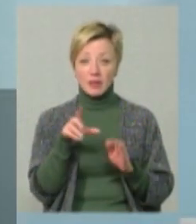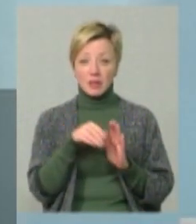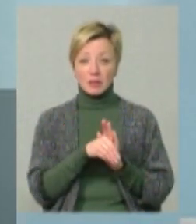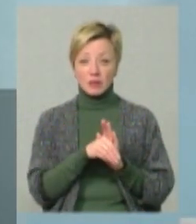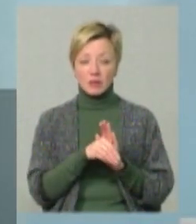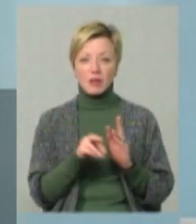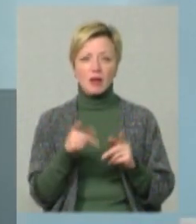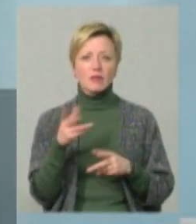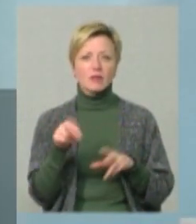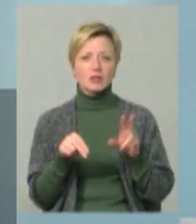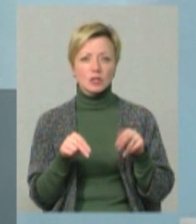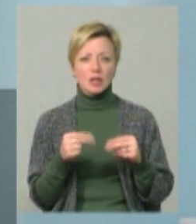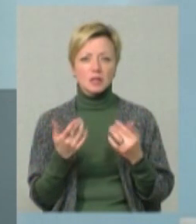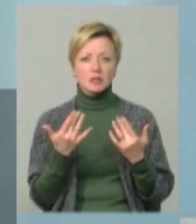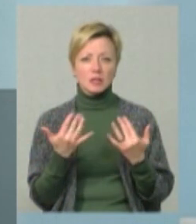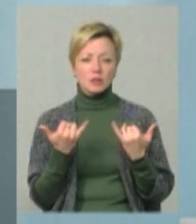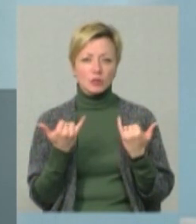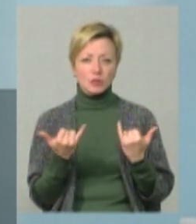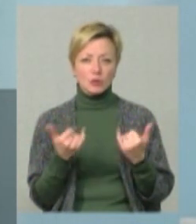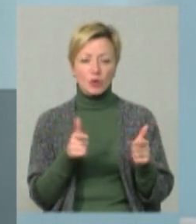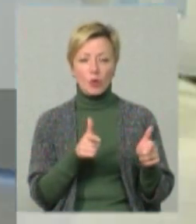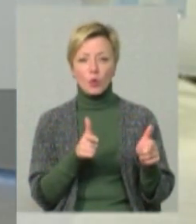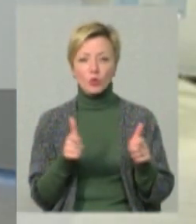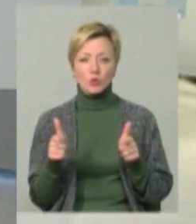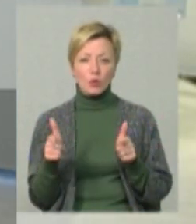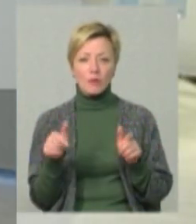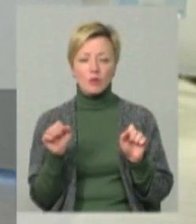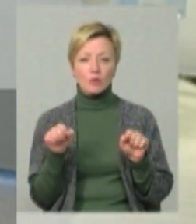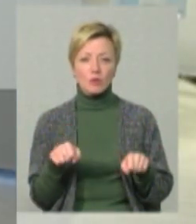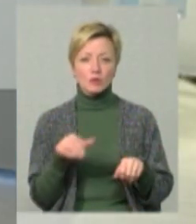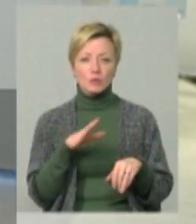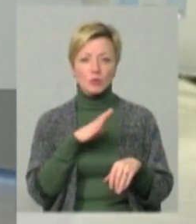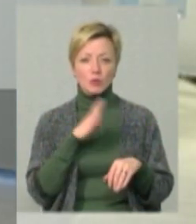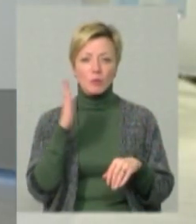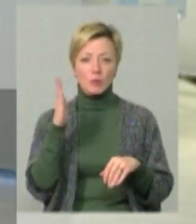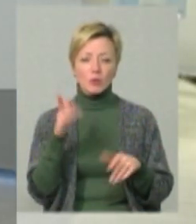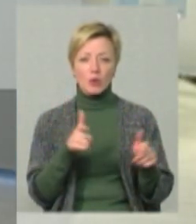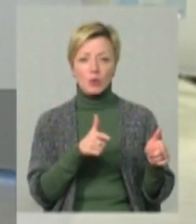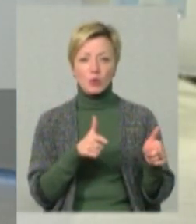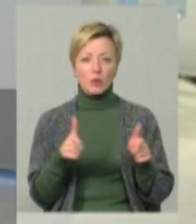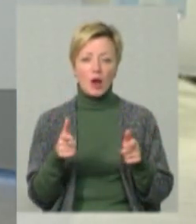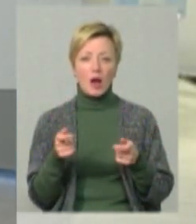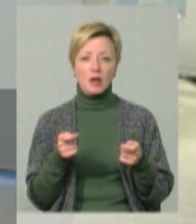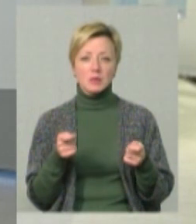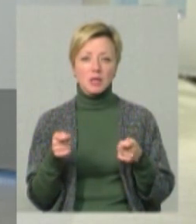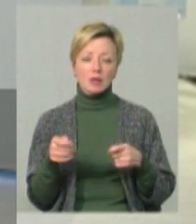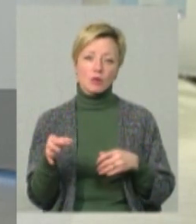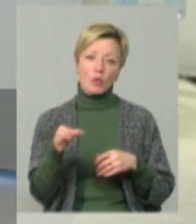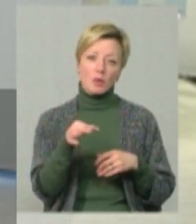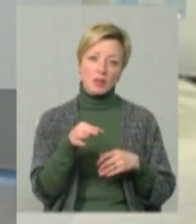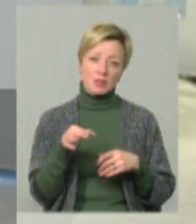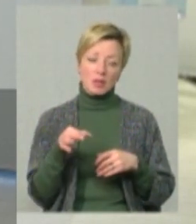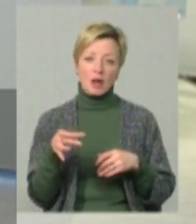От як ви вважаєте, наскільки на сьогодні готові і можуть бути в майбутньому готові адміністрації обласні,